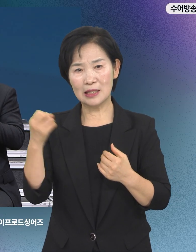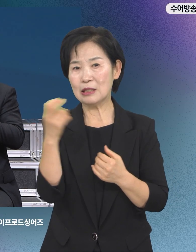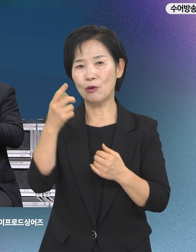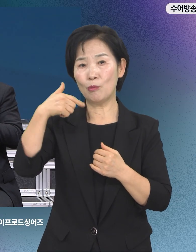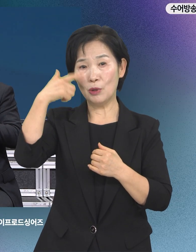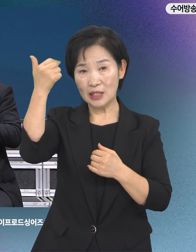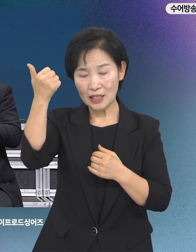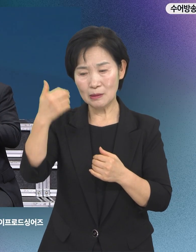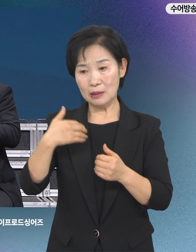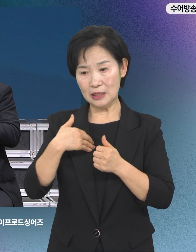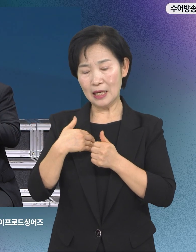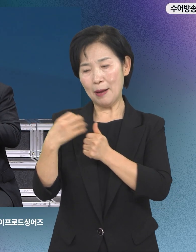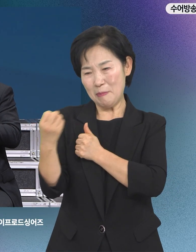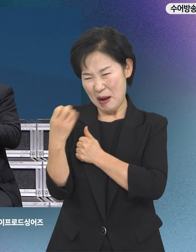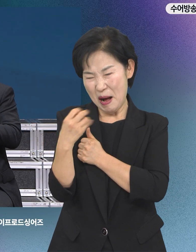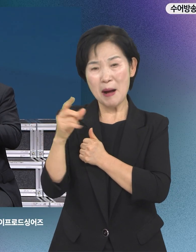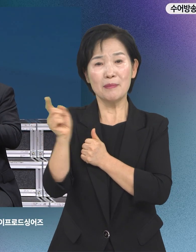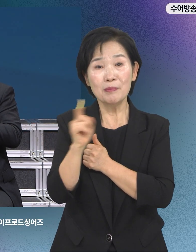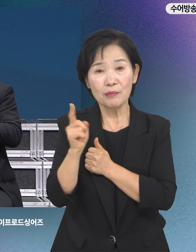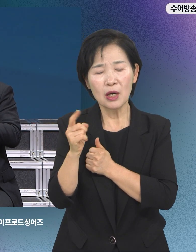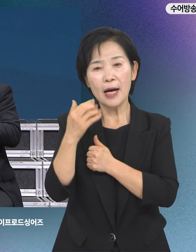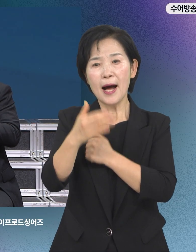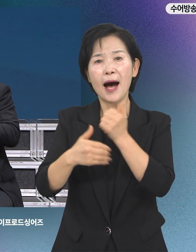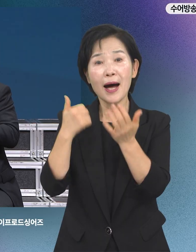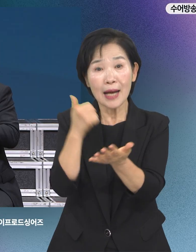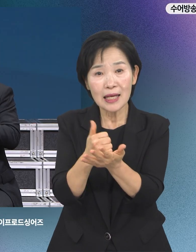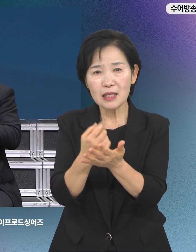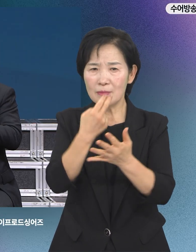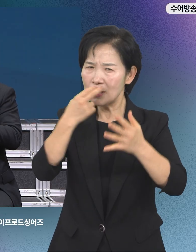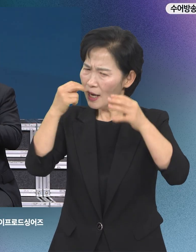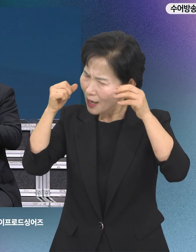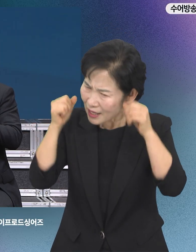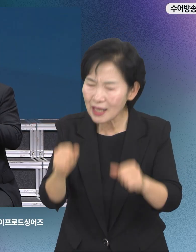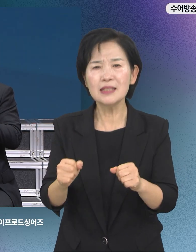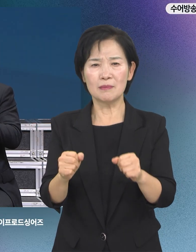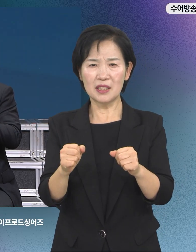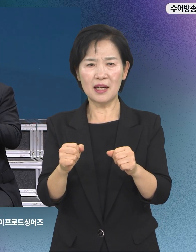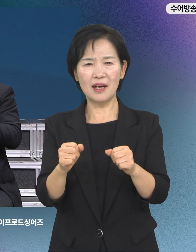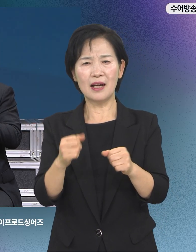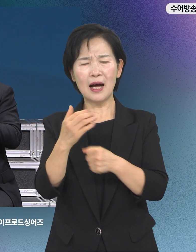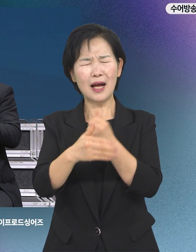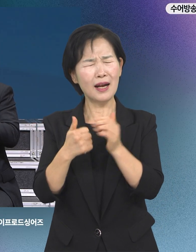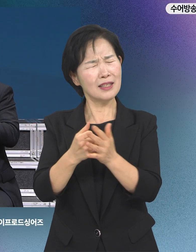말씀하셨습니다. 하나님은 살아계십니다. 하나님은 살아계십니다.